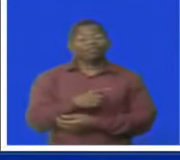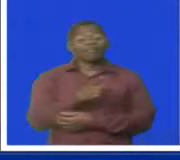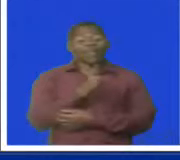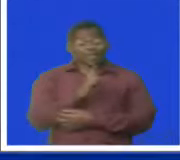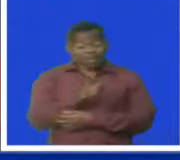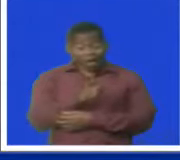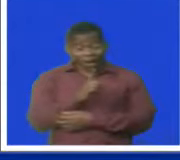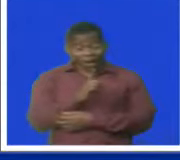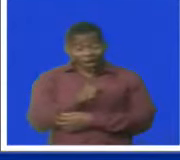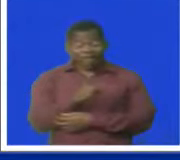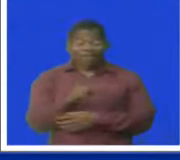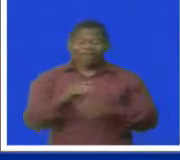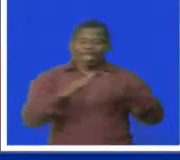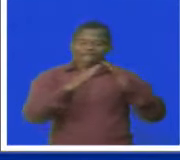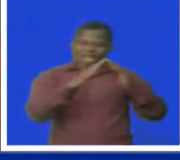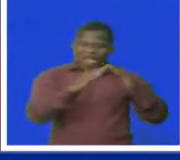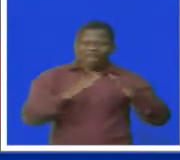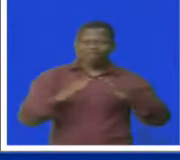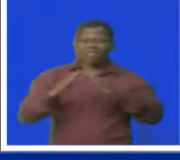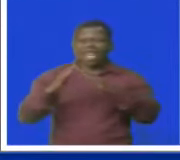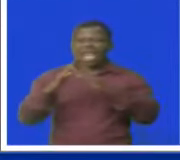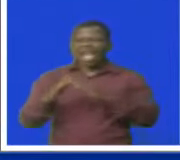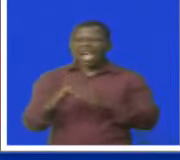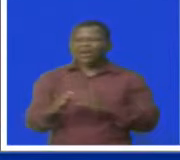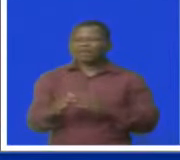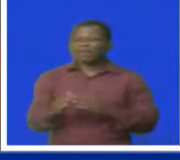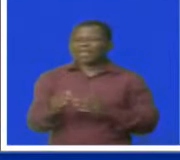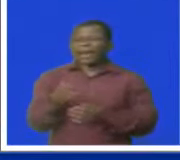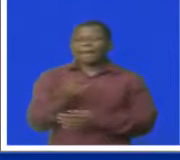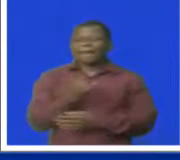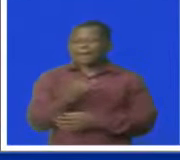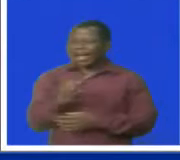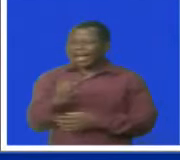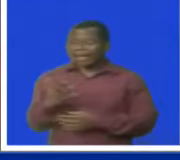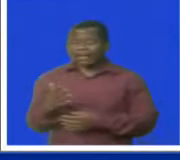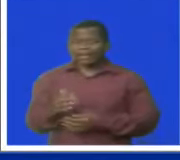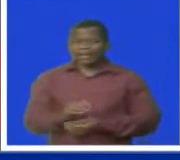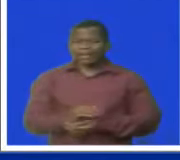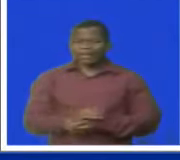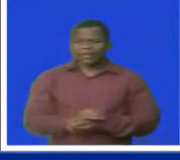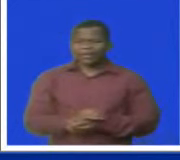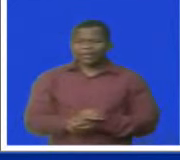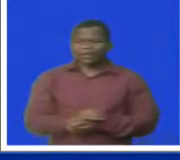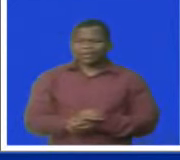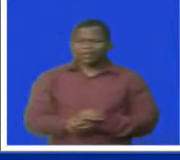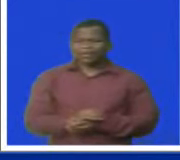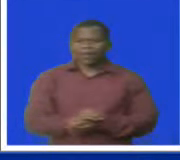kube inengakhulu indlu yahulumende kumbe eze